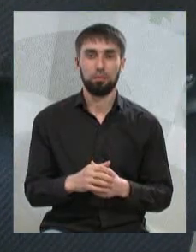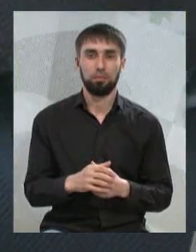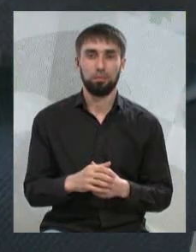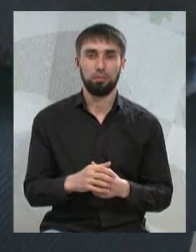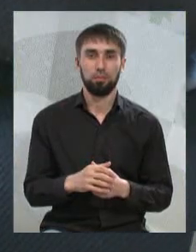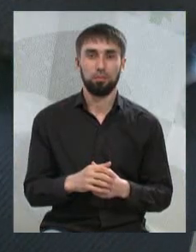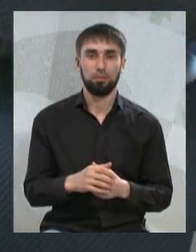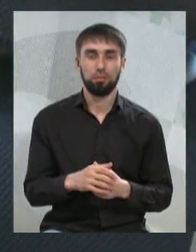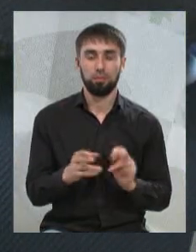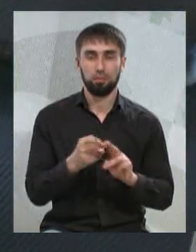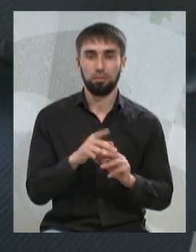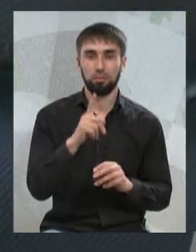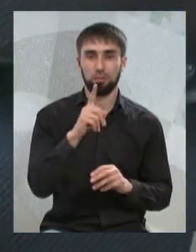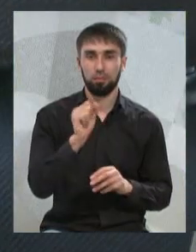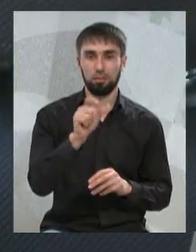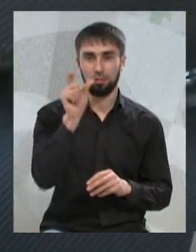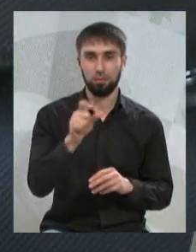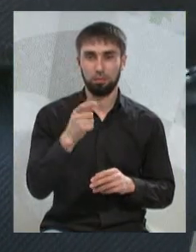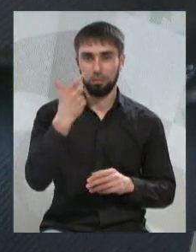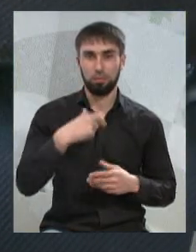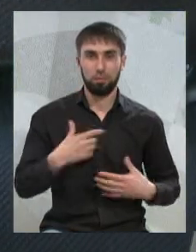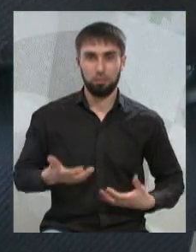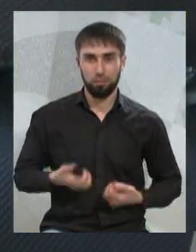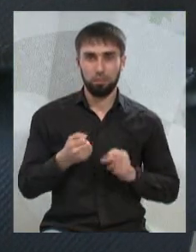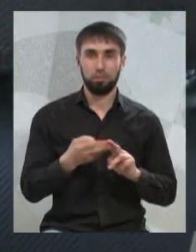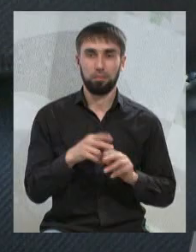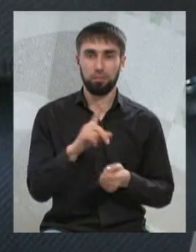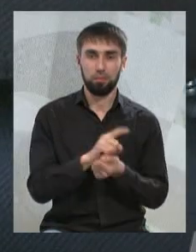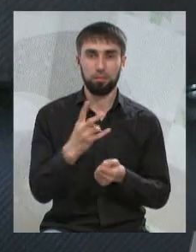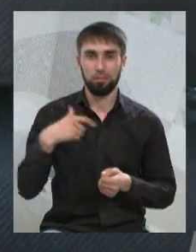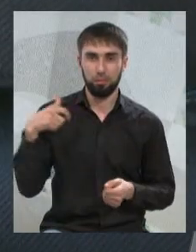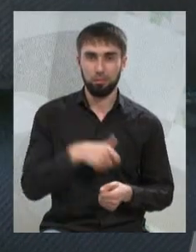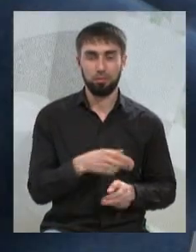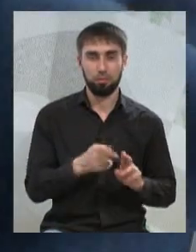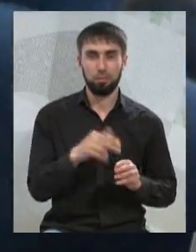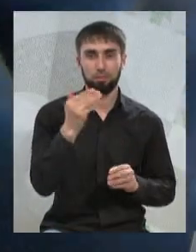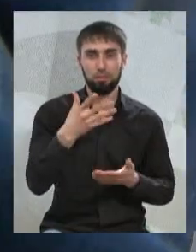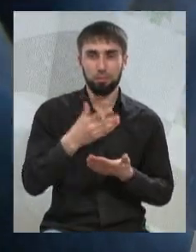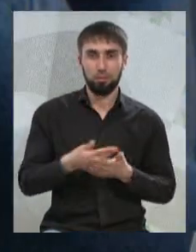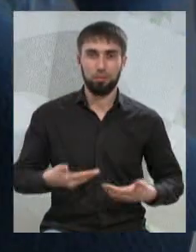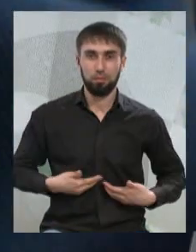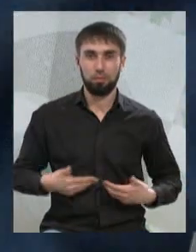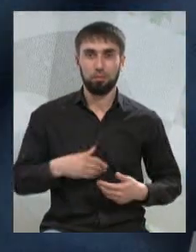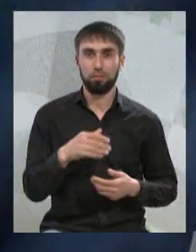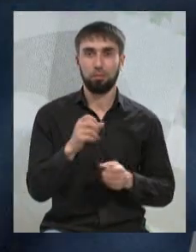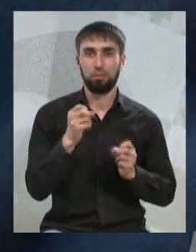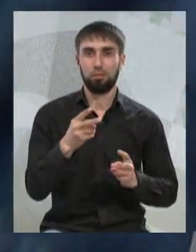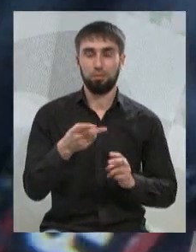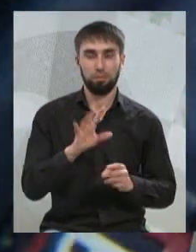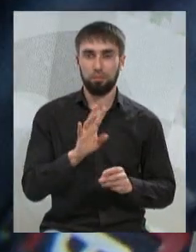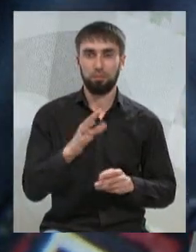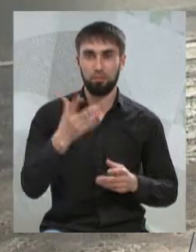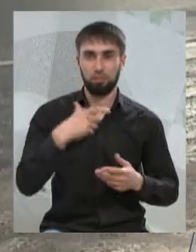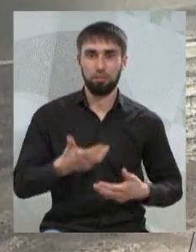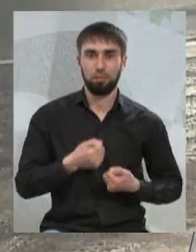безопасность надо пристегивать обязательно, потому что вы подвергаете опасности свою жизнь. Средства пассивной безопасности. В эту